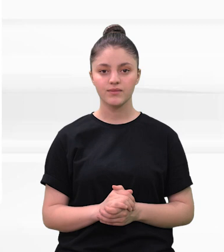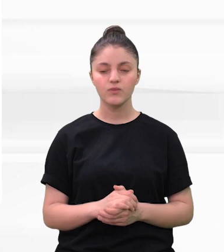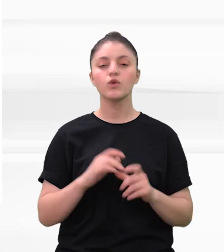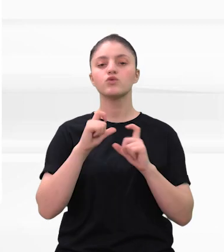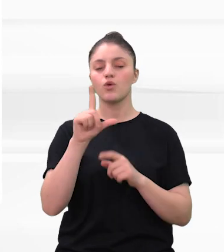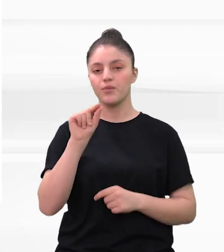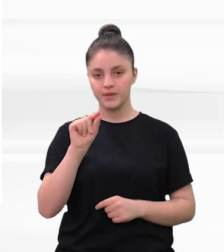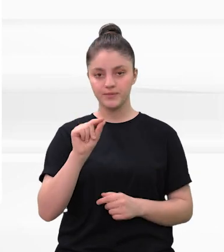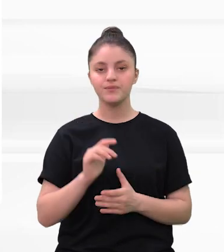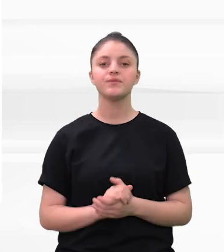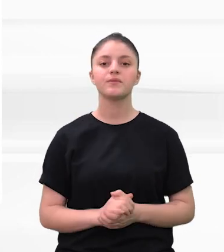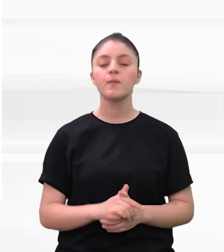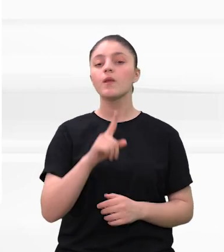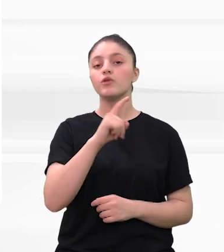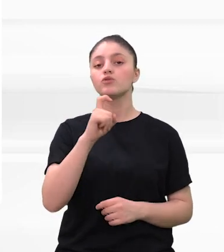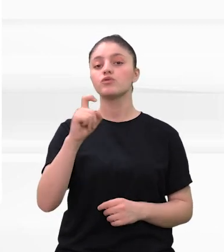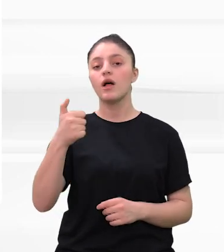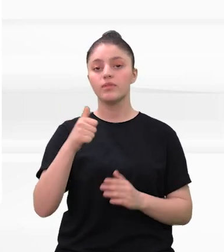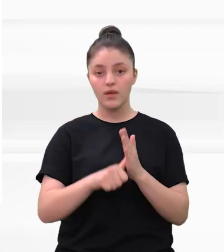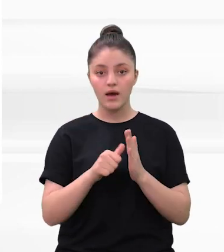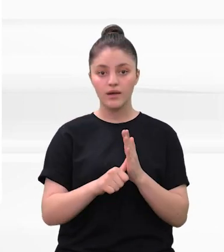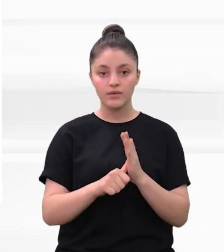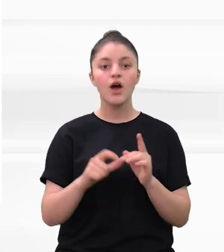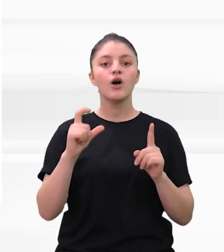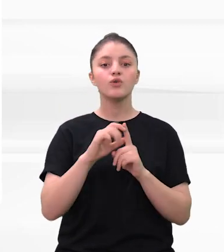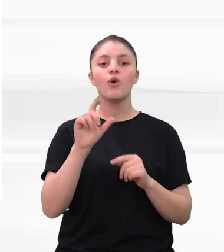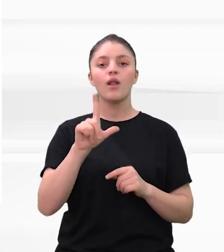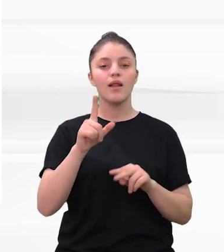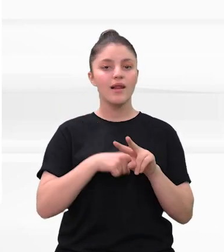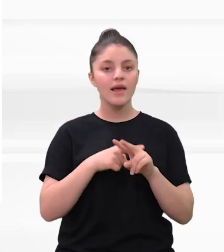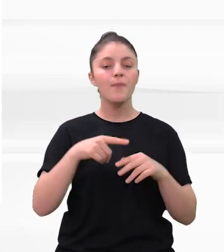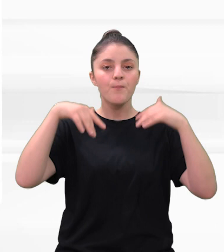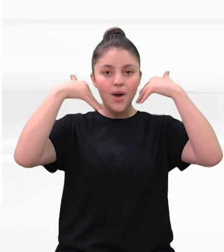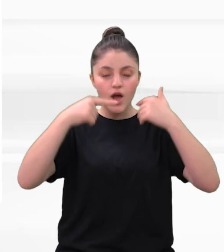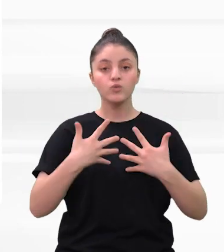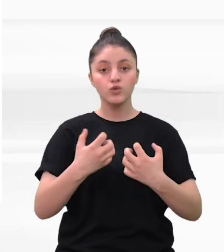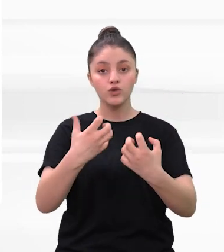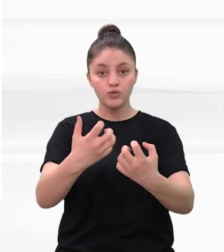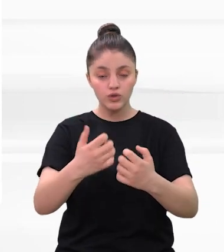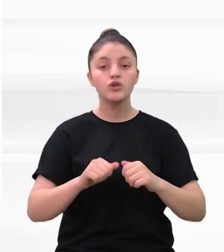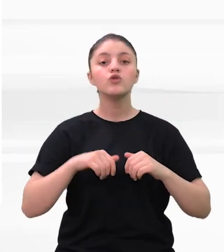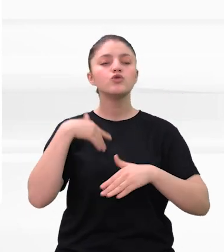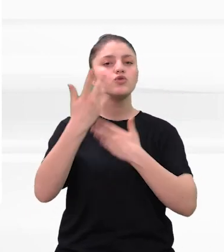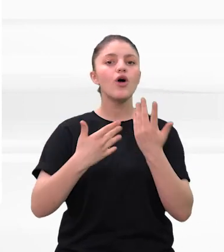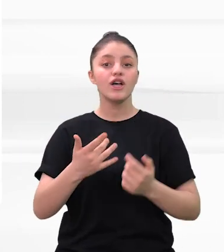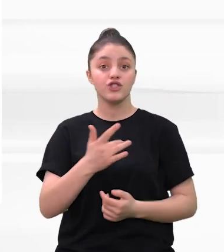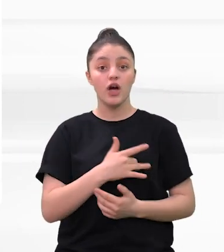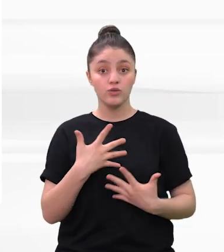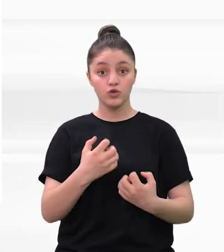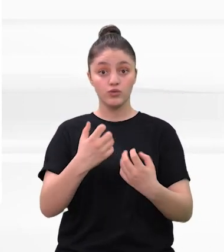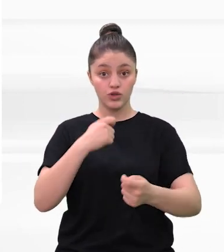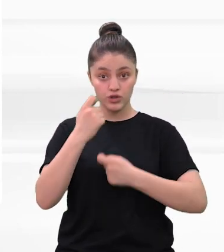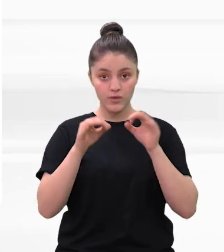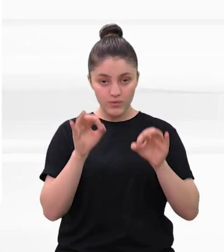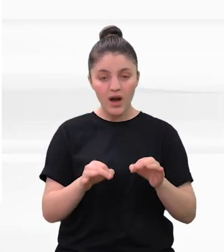soru 11996 yılında doladık oyunun kopyalanması ile gerçekleştirilen canlı kopyalama uygulamasının